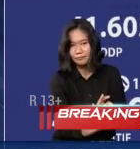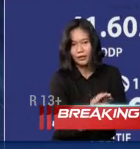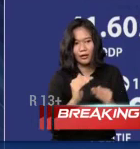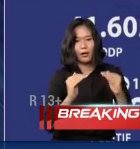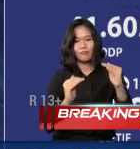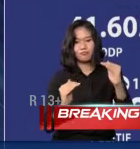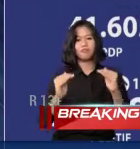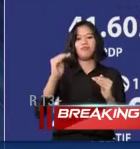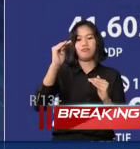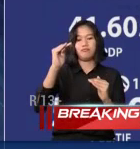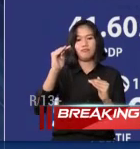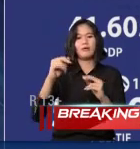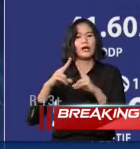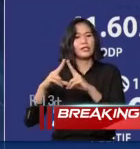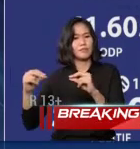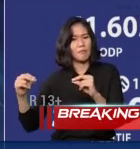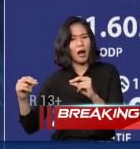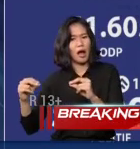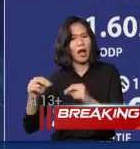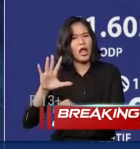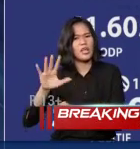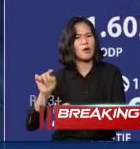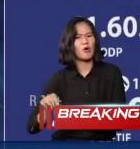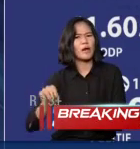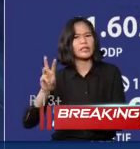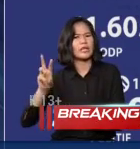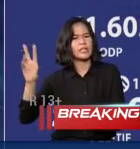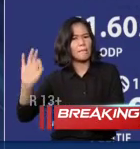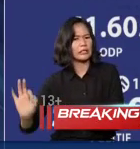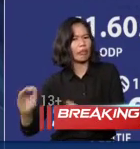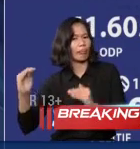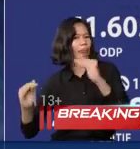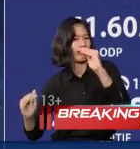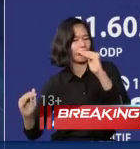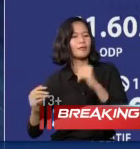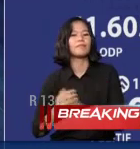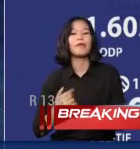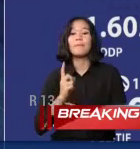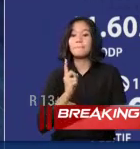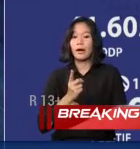lebih rendah dibanding dengan Jepang yang angkanya 5,30 tiga persen bahkan